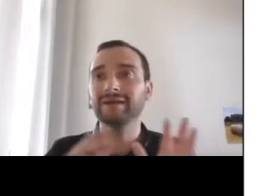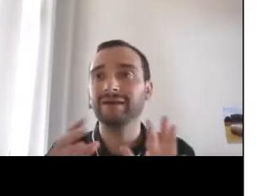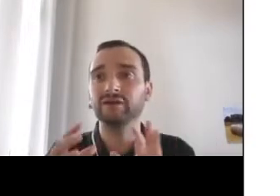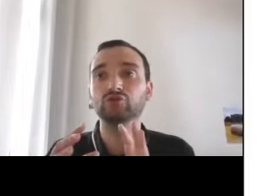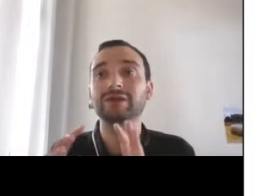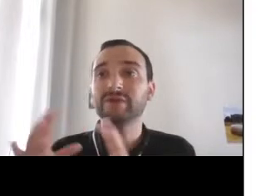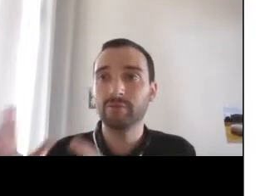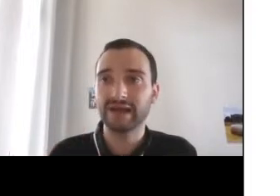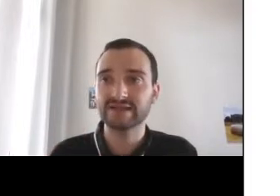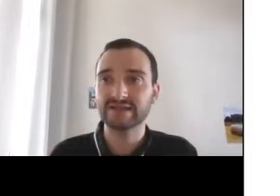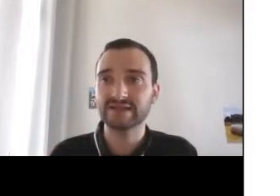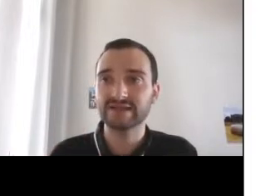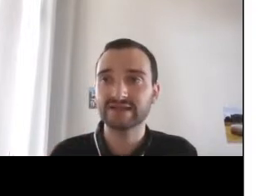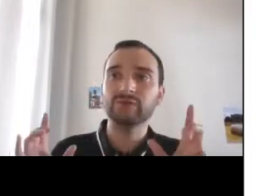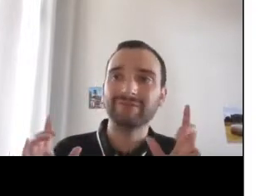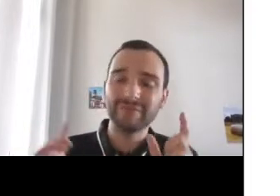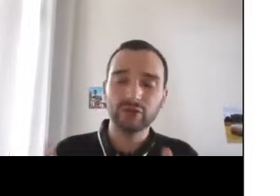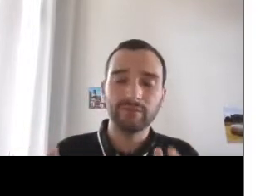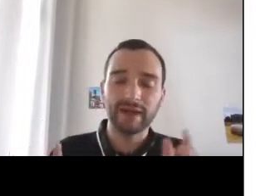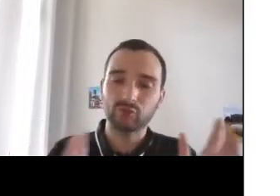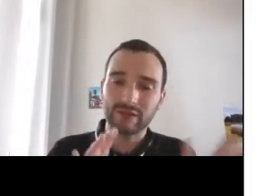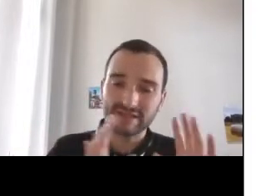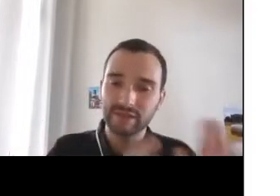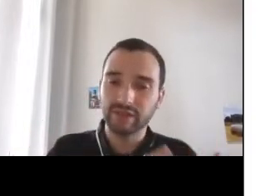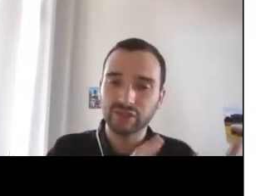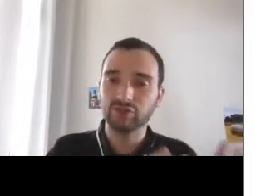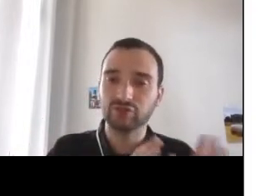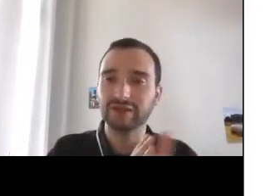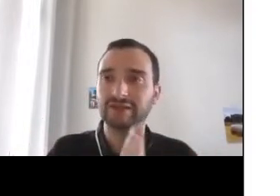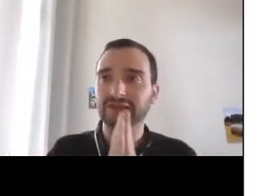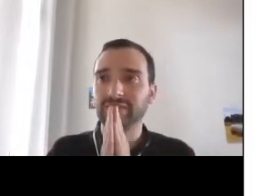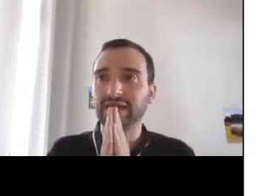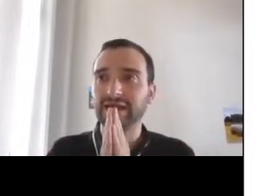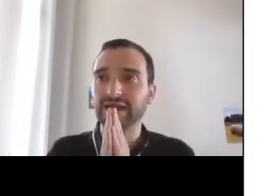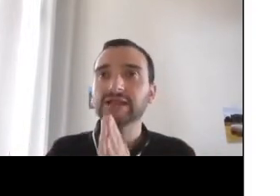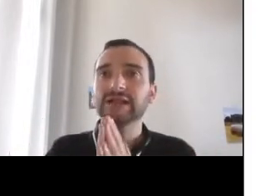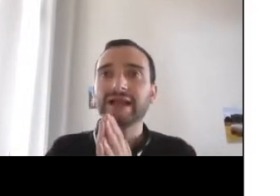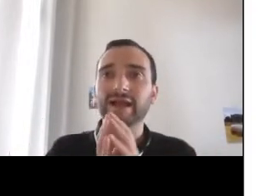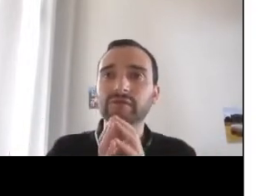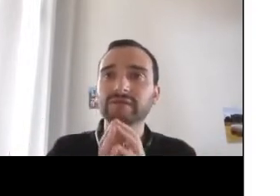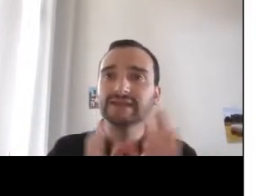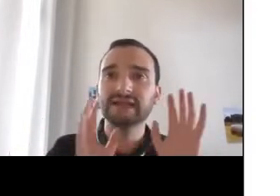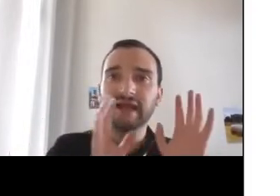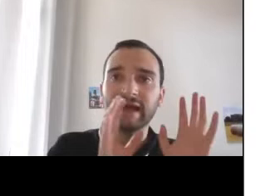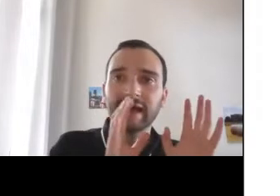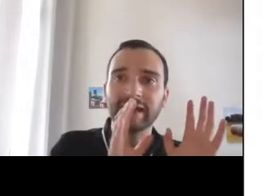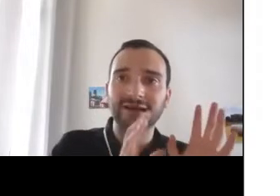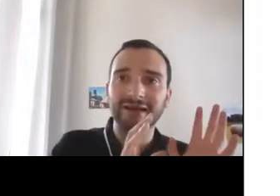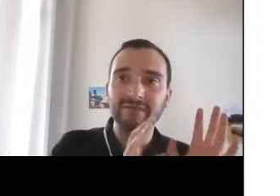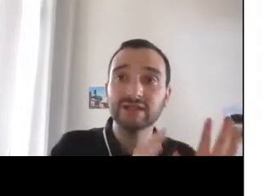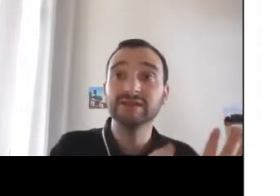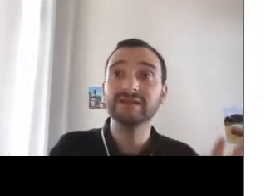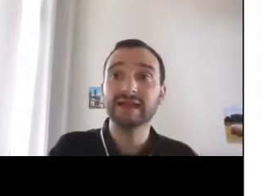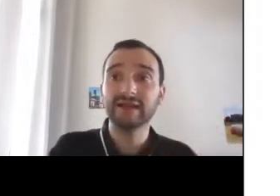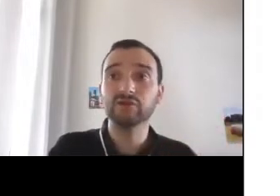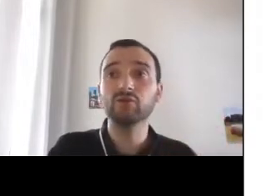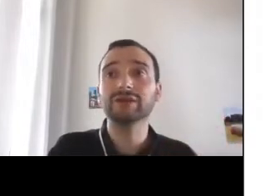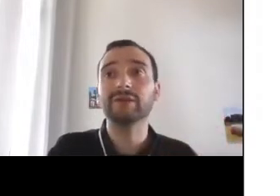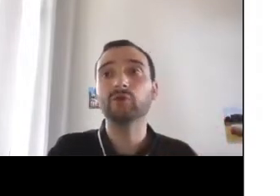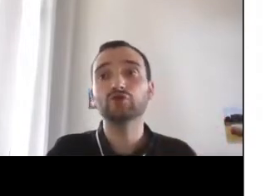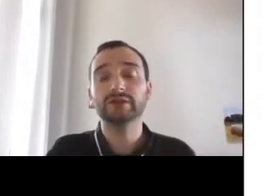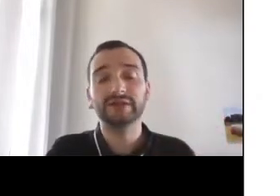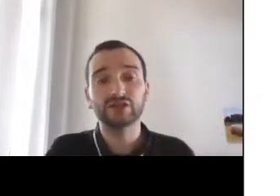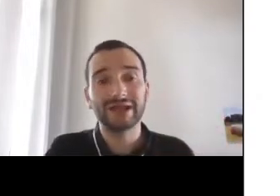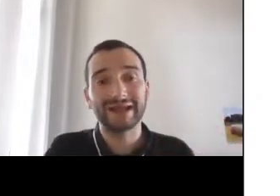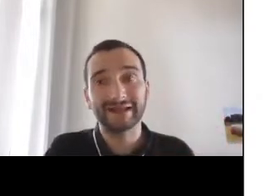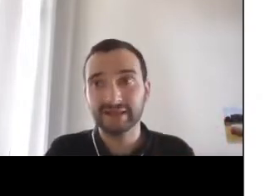sulla biomassa in una piccola parte con quel 6 per cento che rimane è connessa alle emissioni dirette dovute